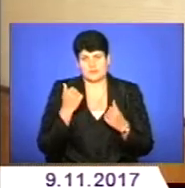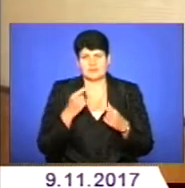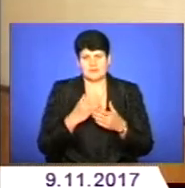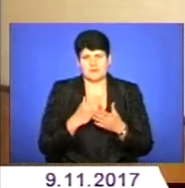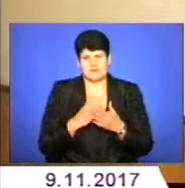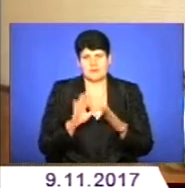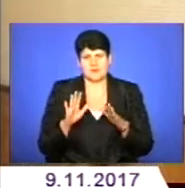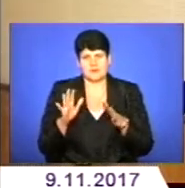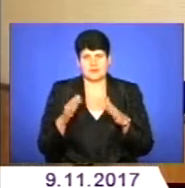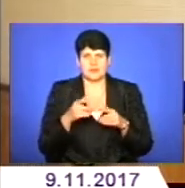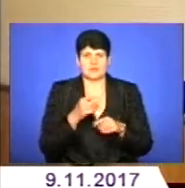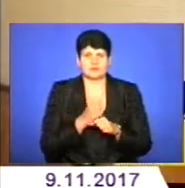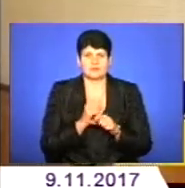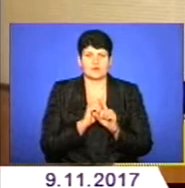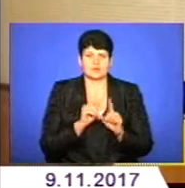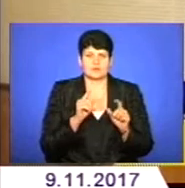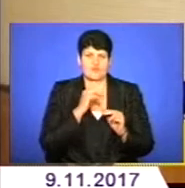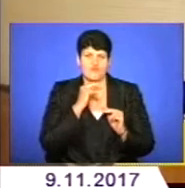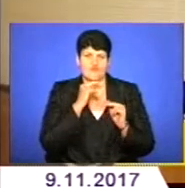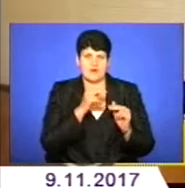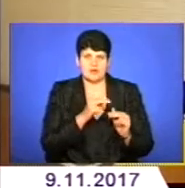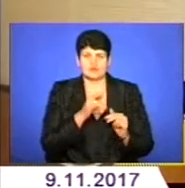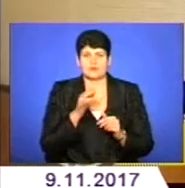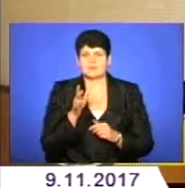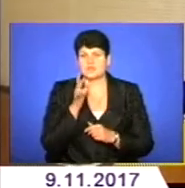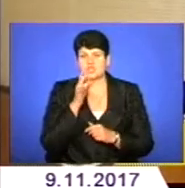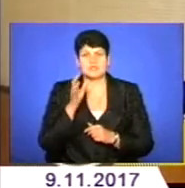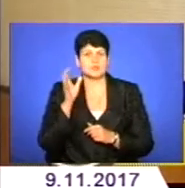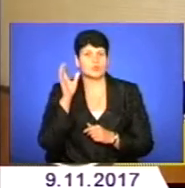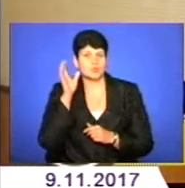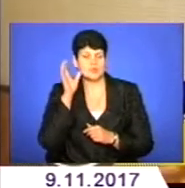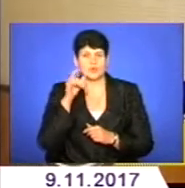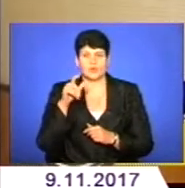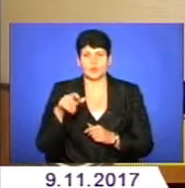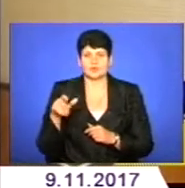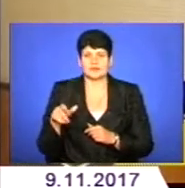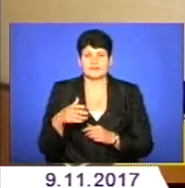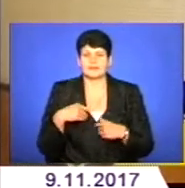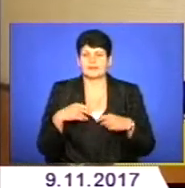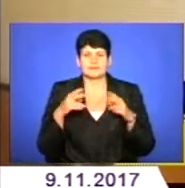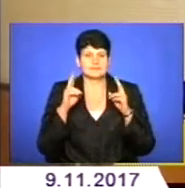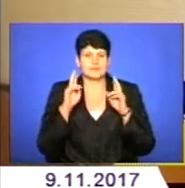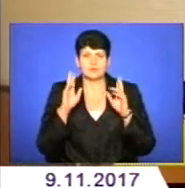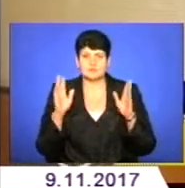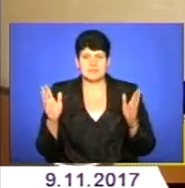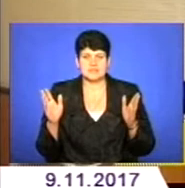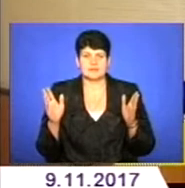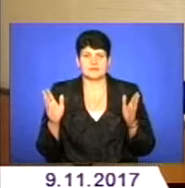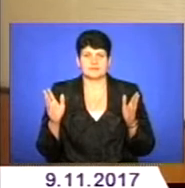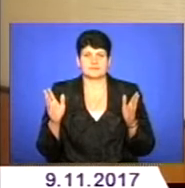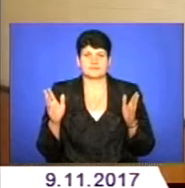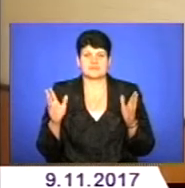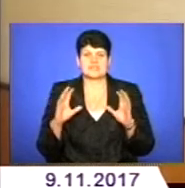на які би я зробив особливу увагу, що під час слухання людина, яка, наприклад, не обізнана з якимись